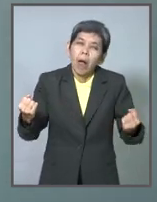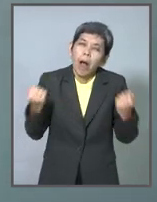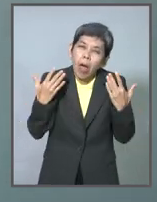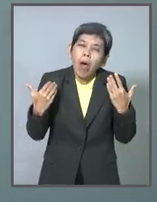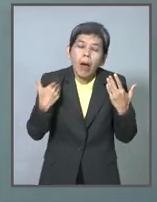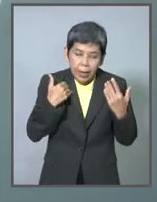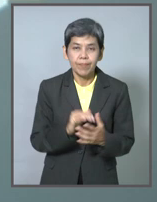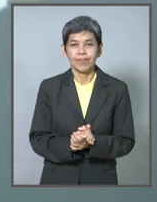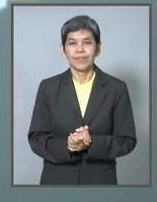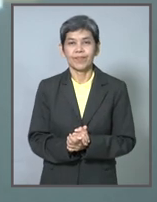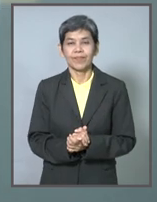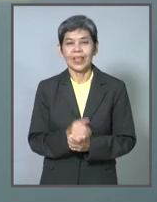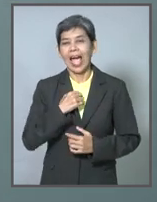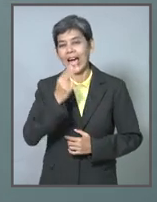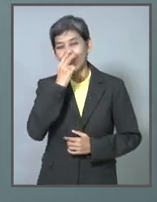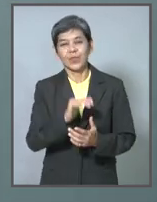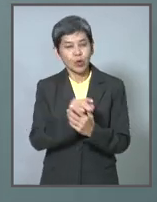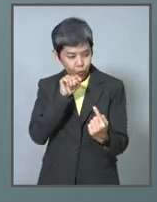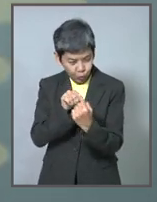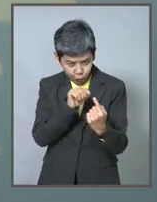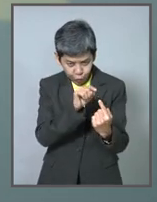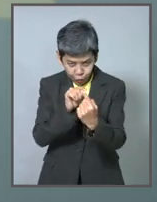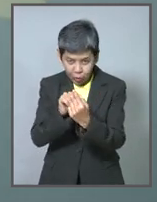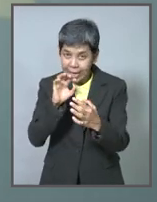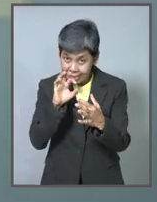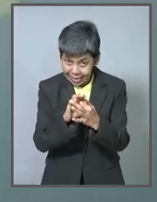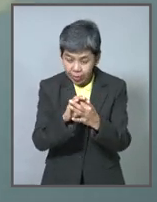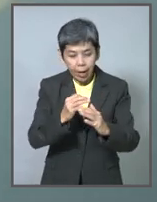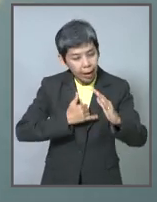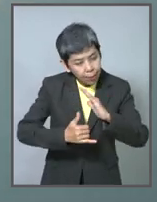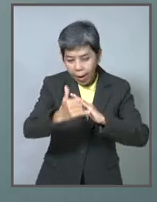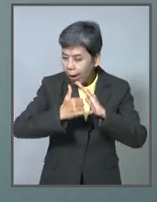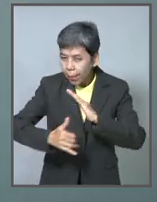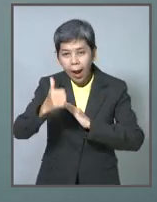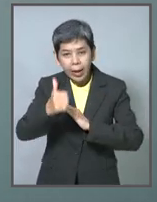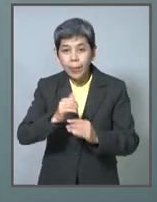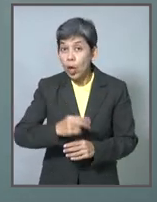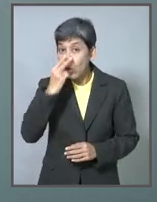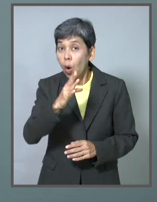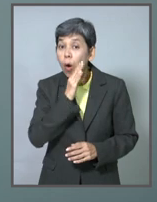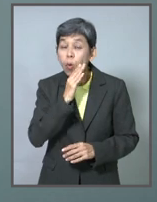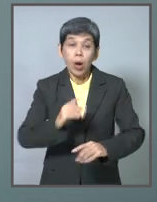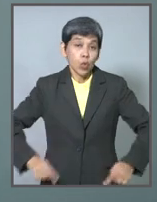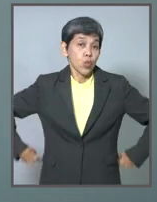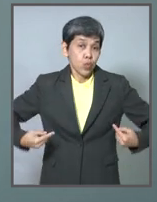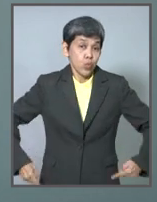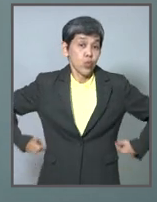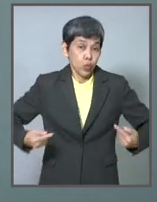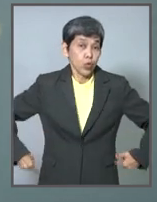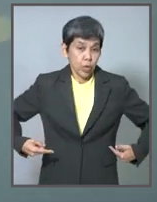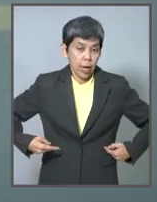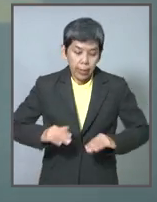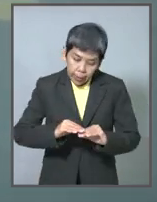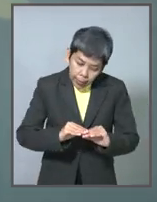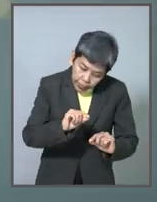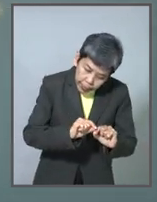นะคะต่อขนาดเหมาะกับการเข้าถึงและใช้สอยก็คืออย่างที่ว่าถ้าวีลแชร์ก็ต้องสูงประมาณหนึ่ง